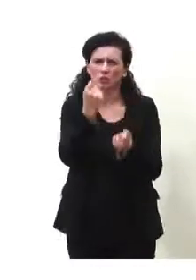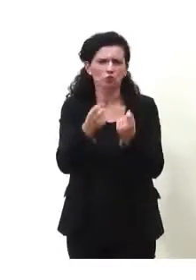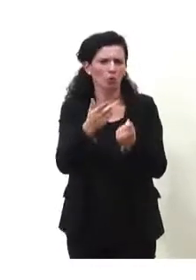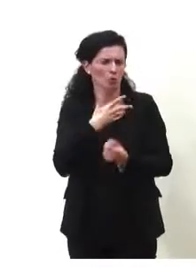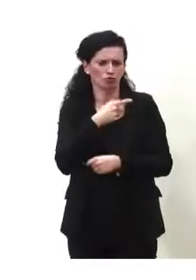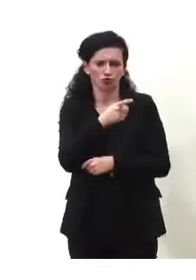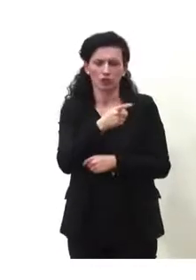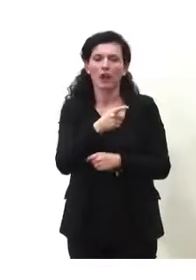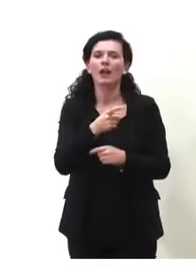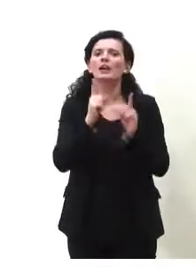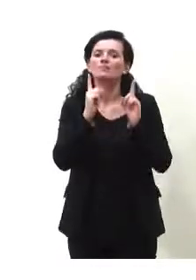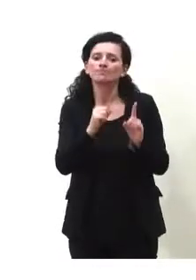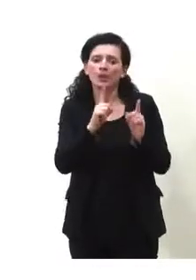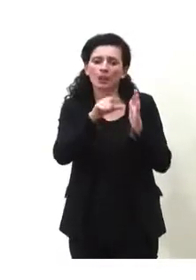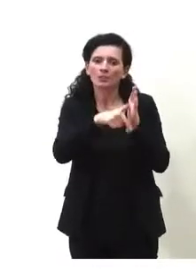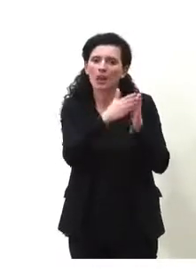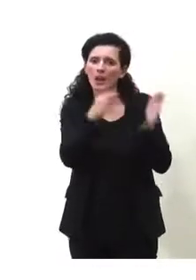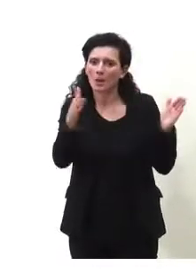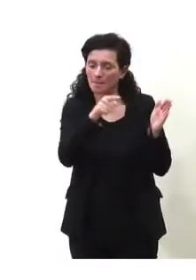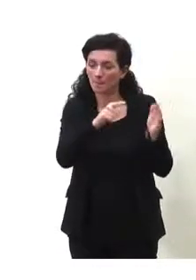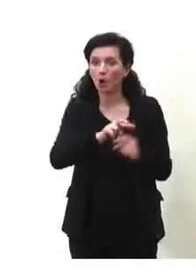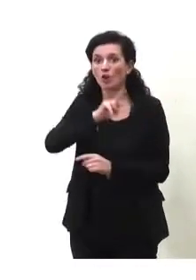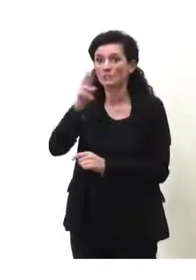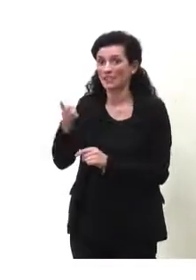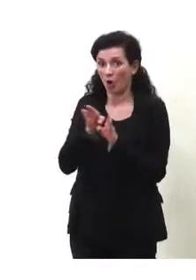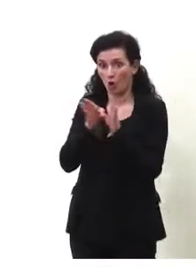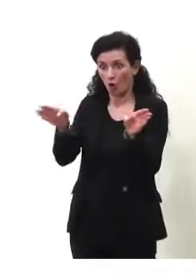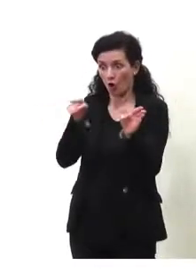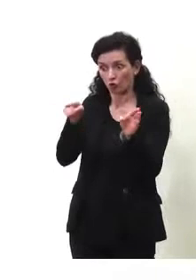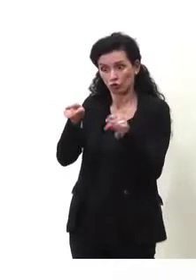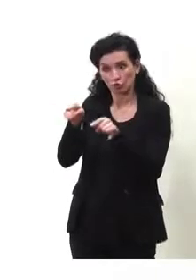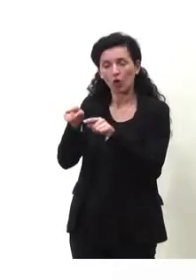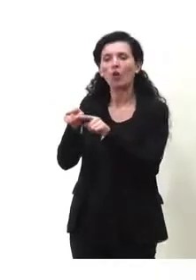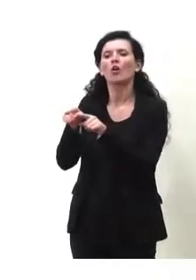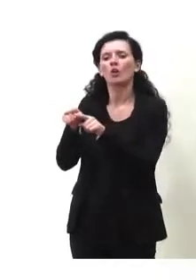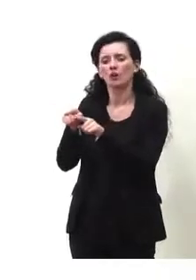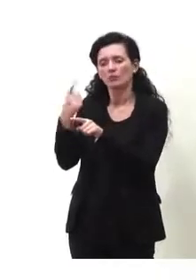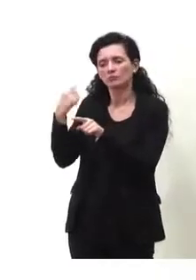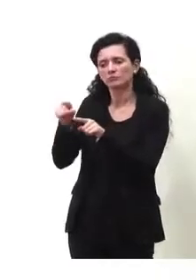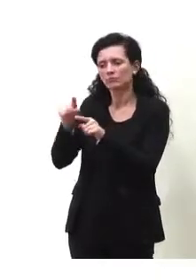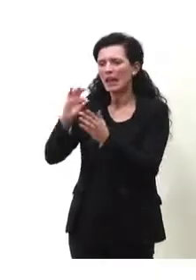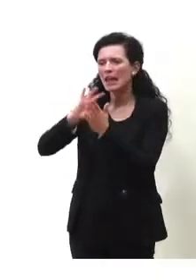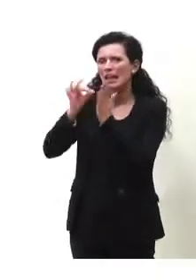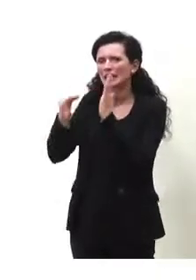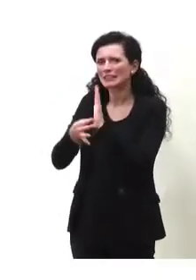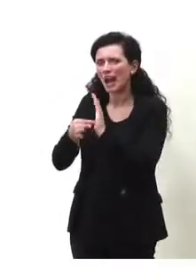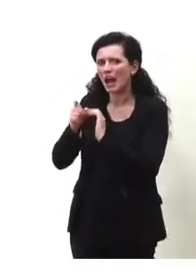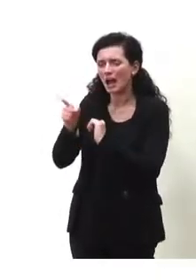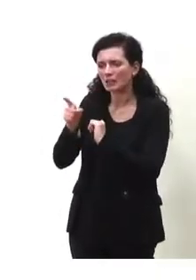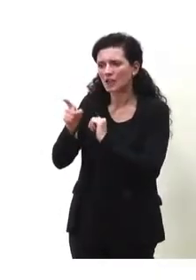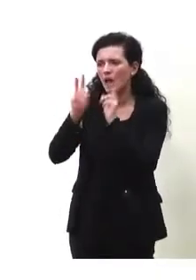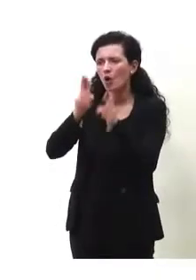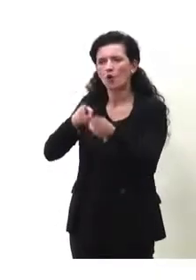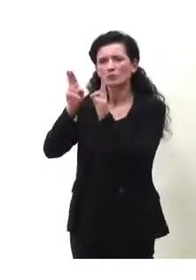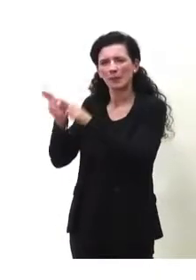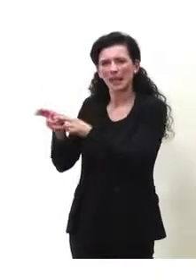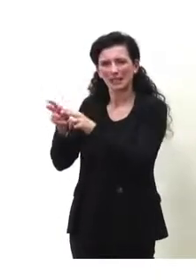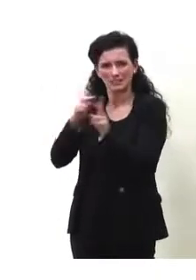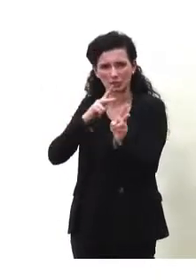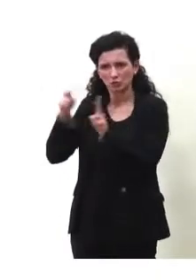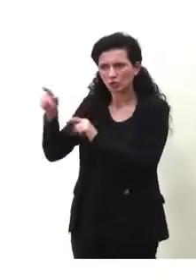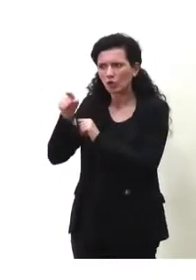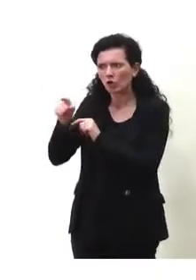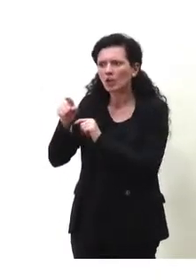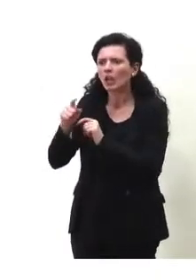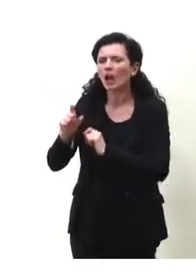per data di inizio sintomi. La seconda serie temporale che utilizziamo è la data delle ospedalizzazioni giornaliere per data